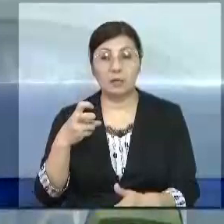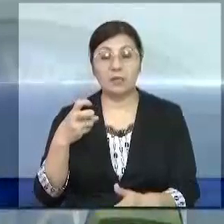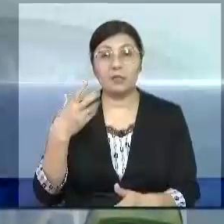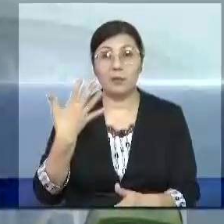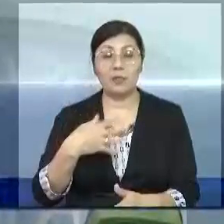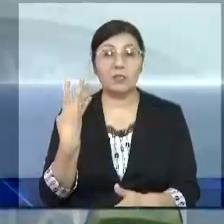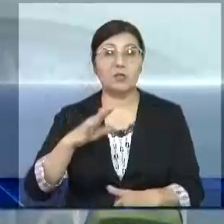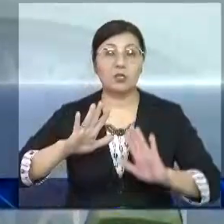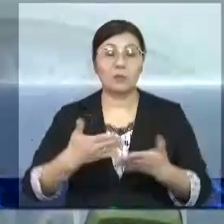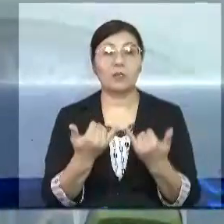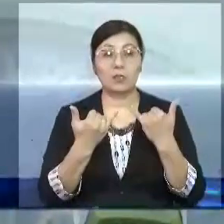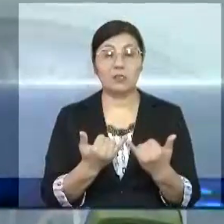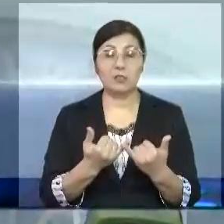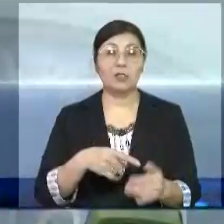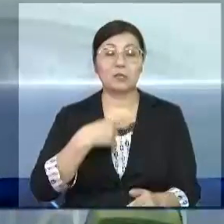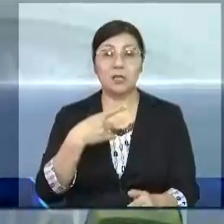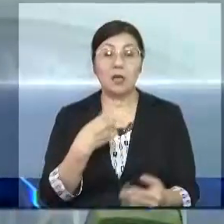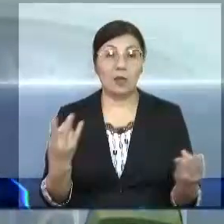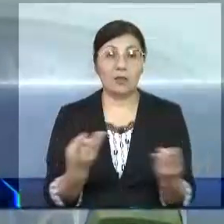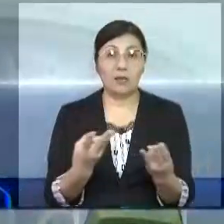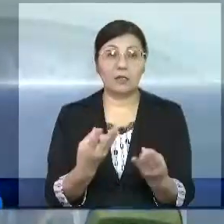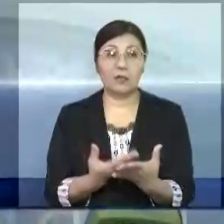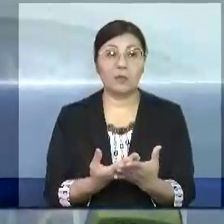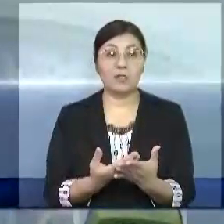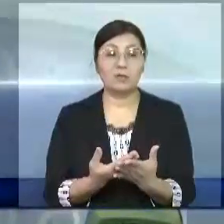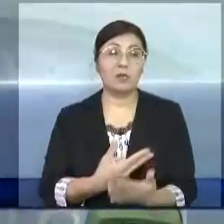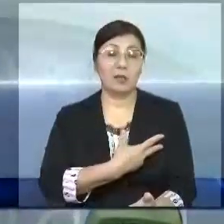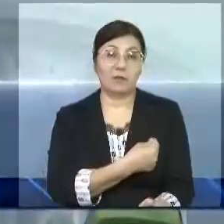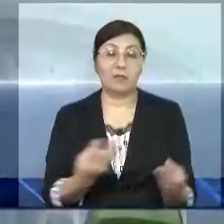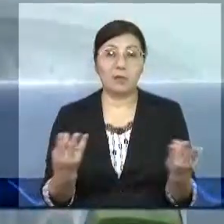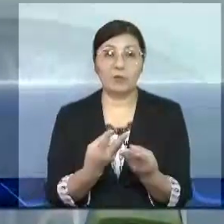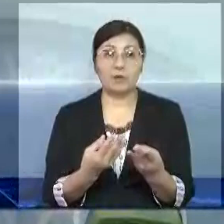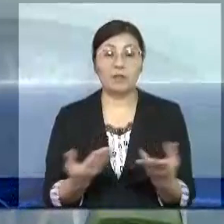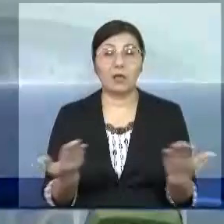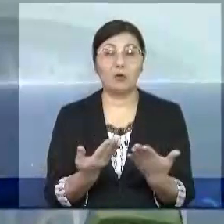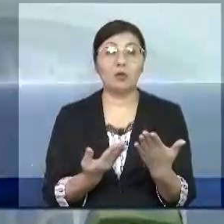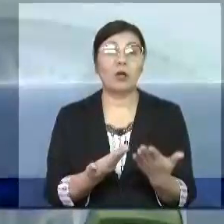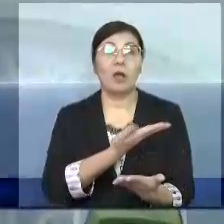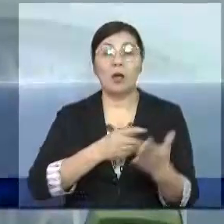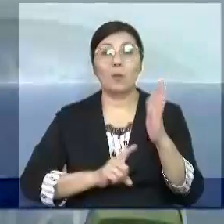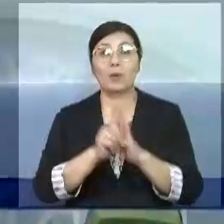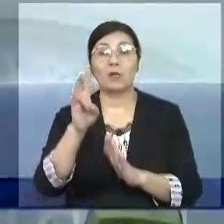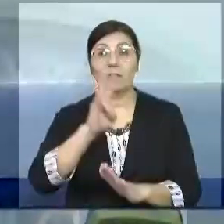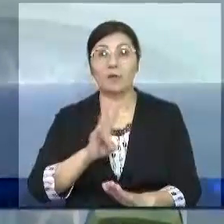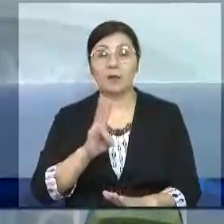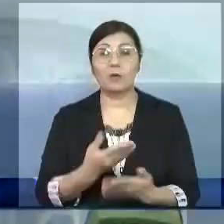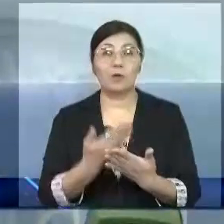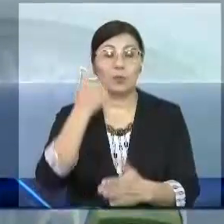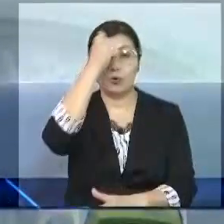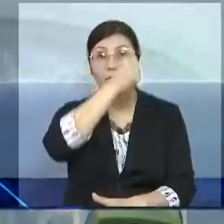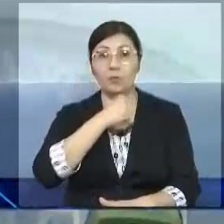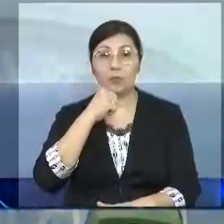случая. Здесь надо говорить роль вакцинации, которую мы начали в ноябре прошлого